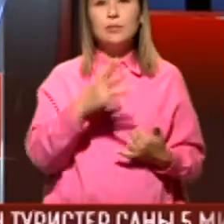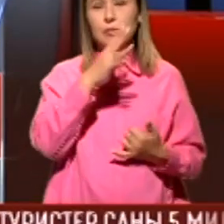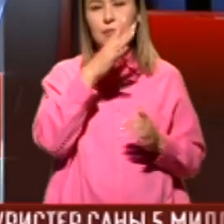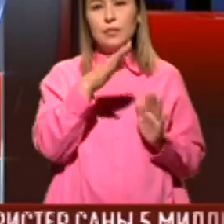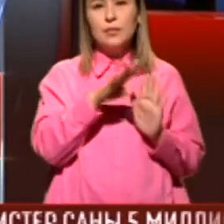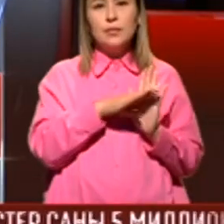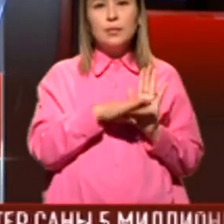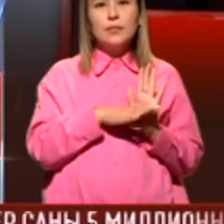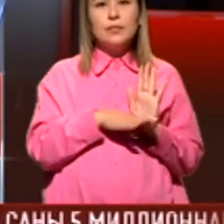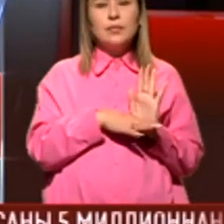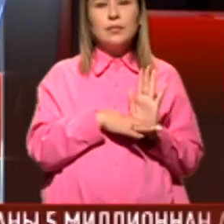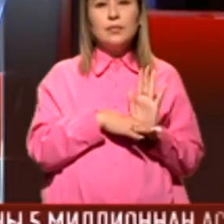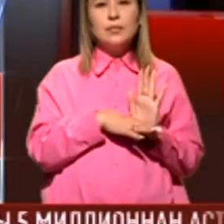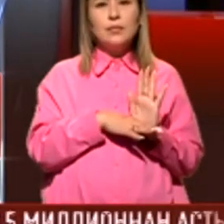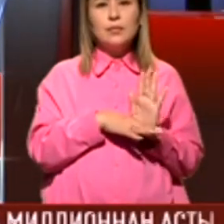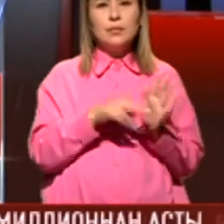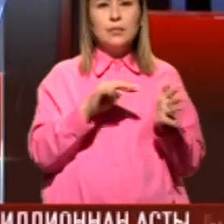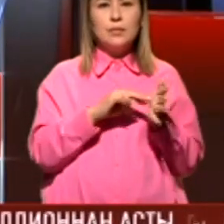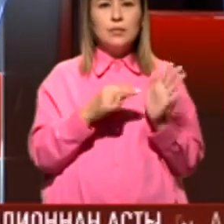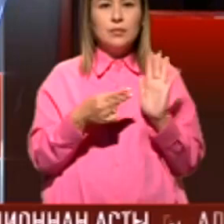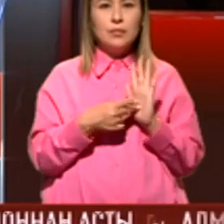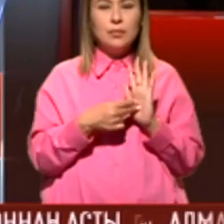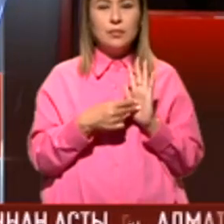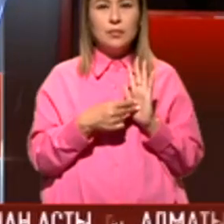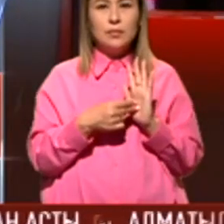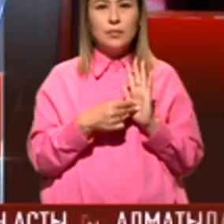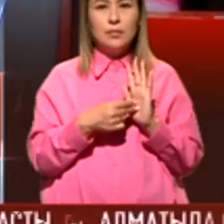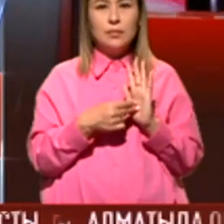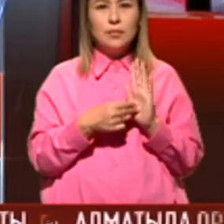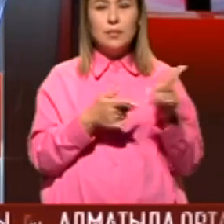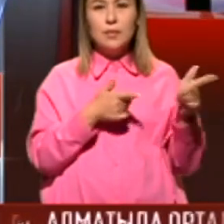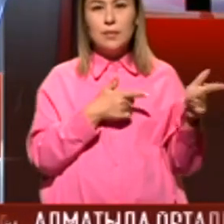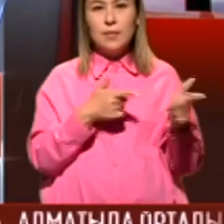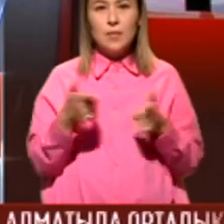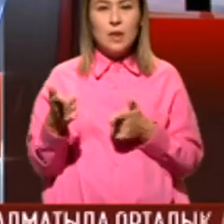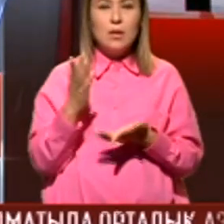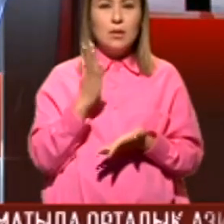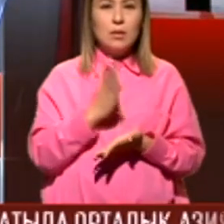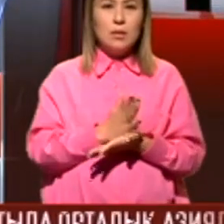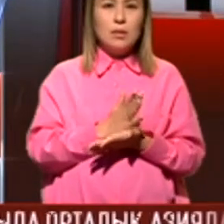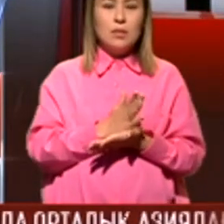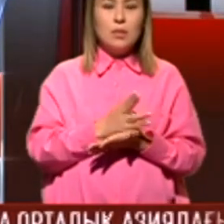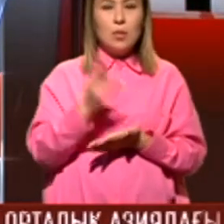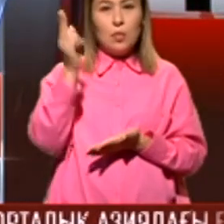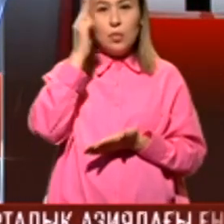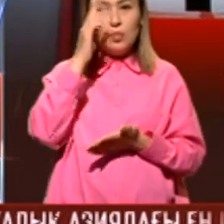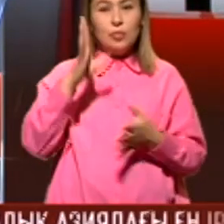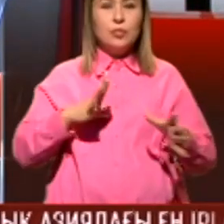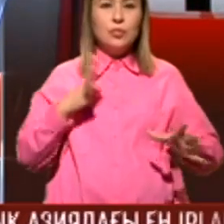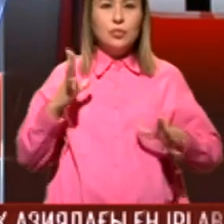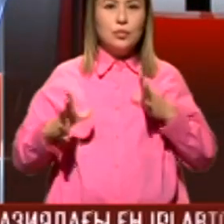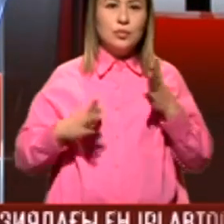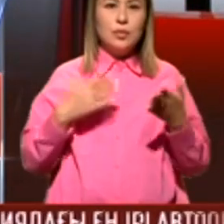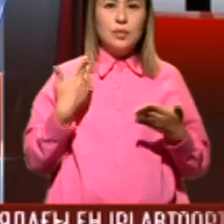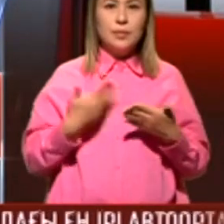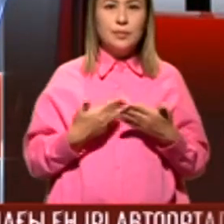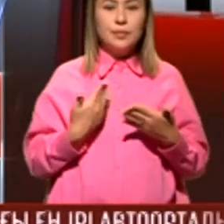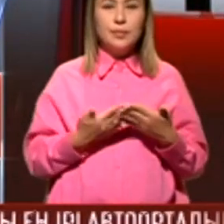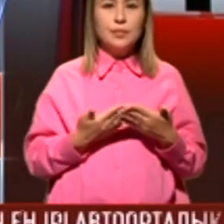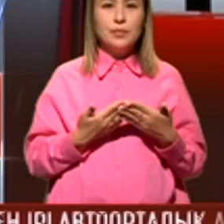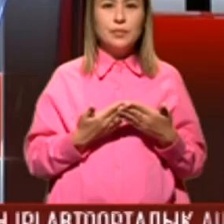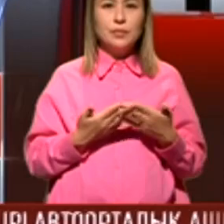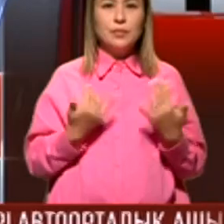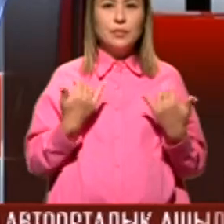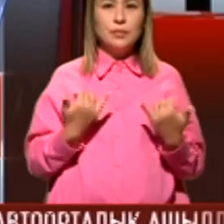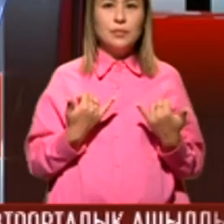бағытта біздерде жоспарлы түрде дайындық жүріп жатыр. Оқу жаттығу бүгін мысалға мына